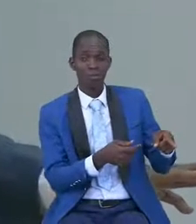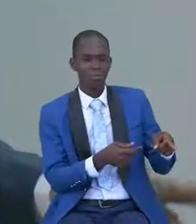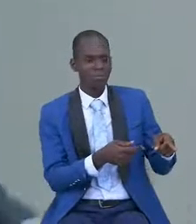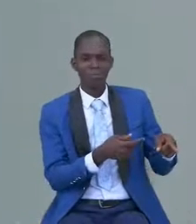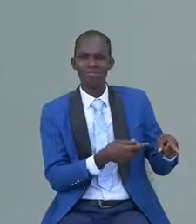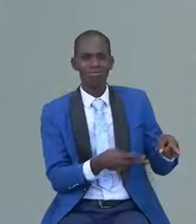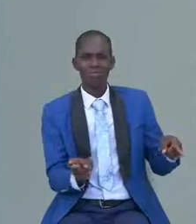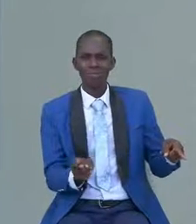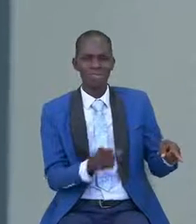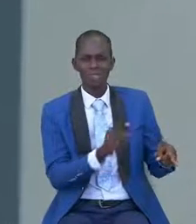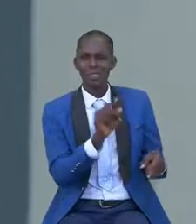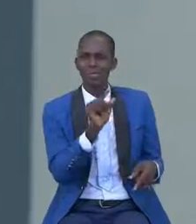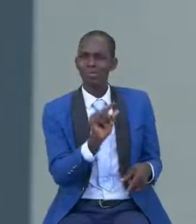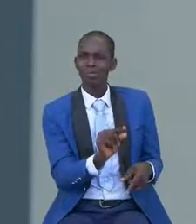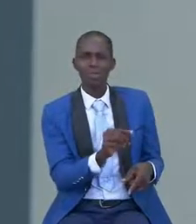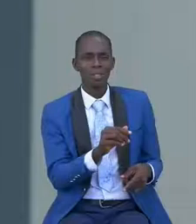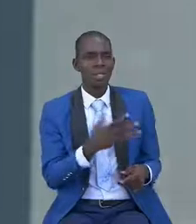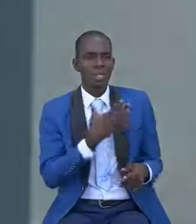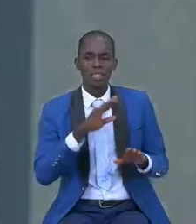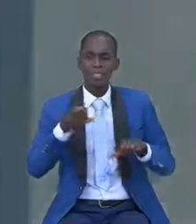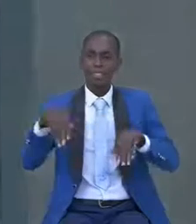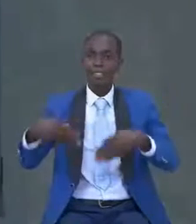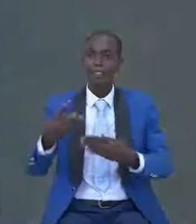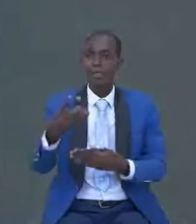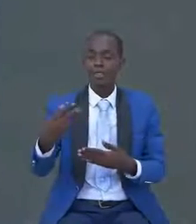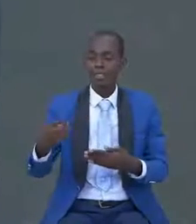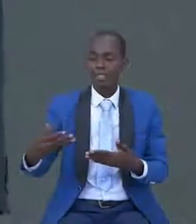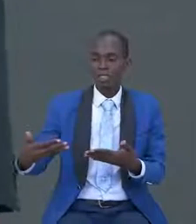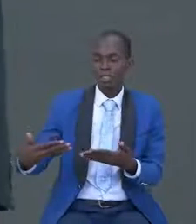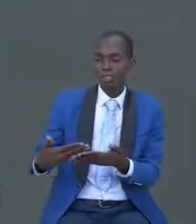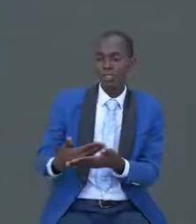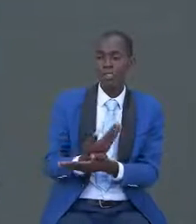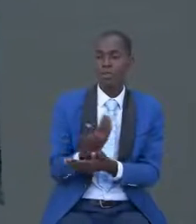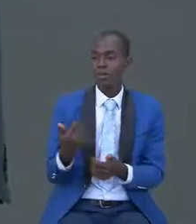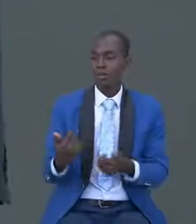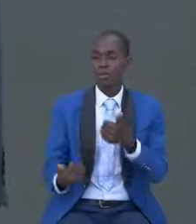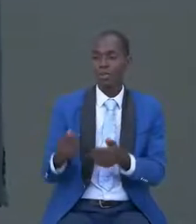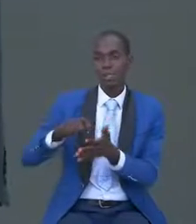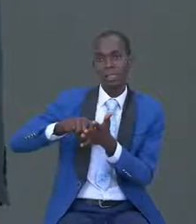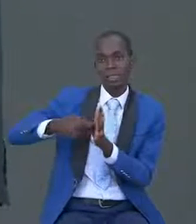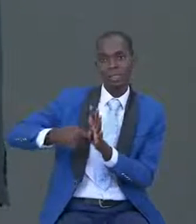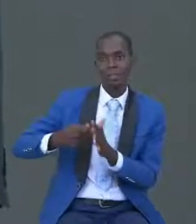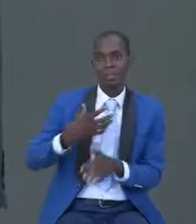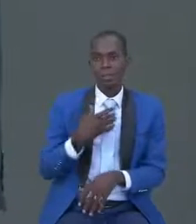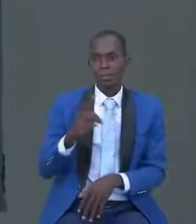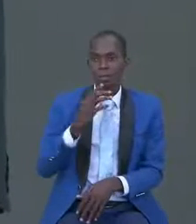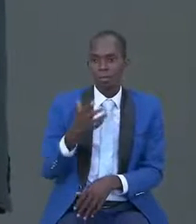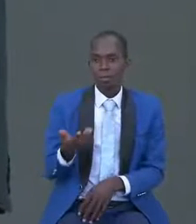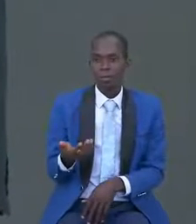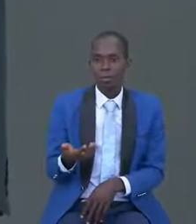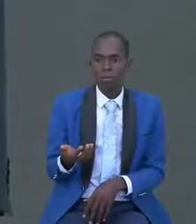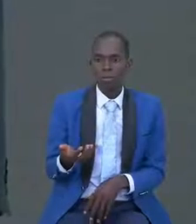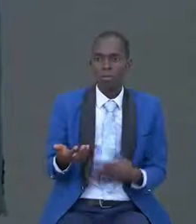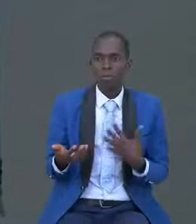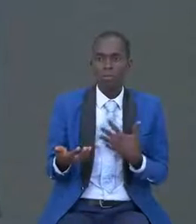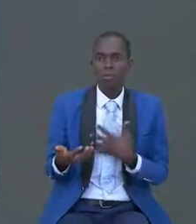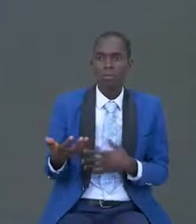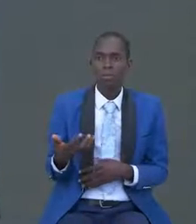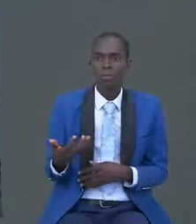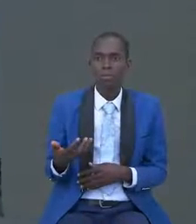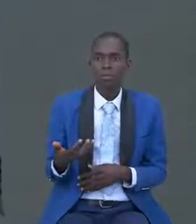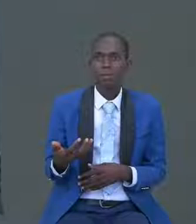n'est pas digne de toi. Et on te remet la clé. Et ta main commence à trembloter quand tu étendais